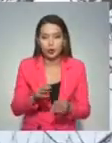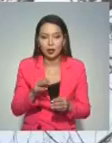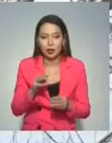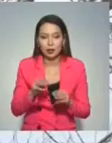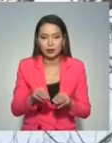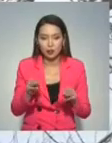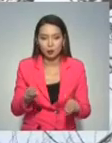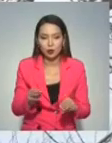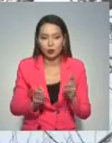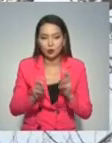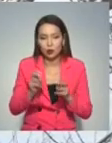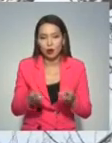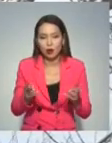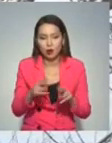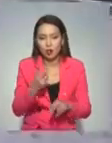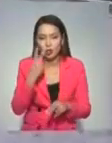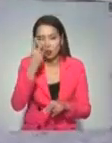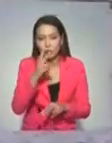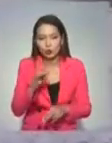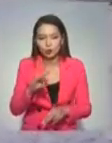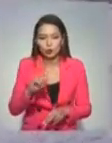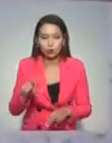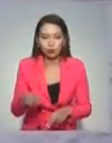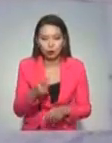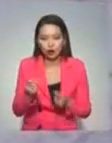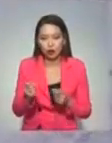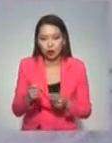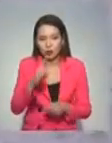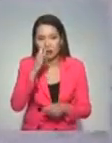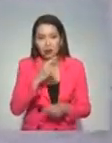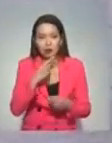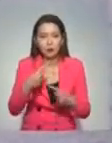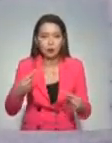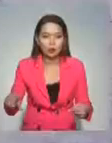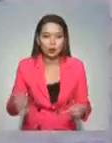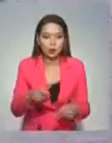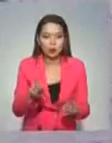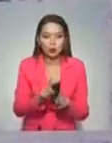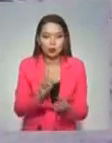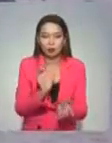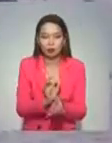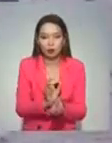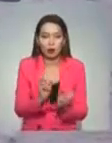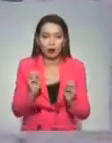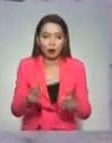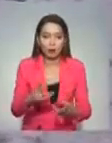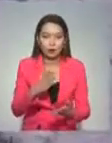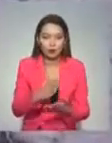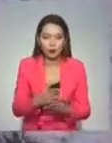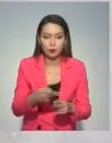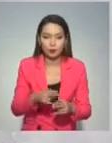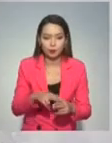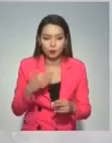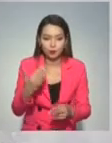өндірістік қалдықтары әлі 2 жыл бойы Нұраға құйылса, Қазақстанның басқа да өзендерін ластау қаупі бар. Сондықтан